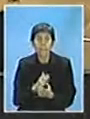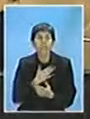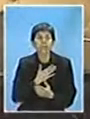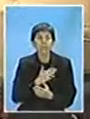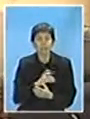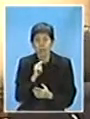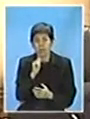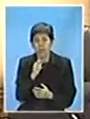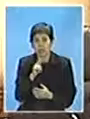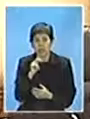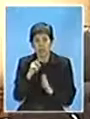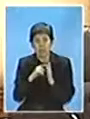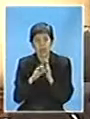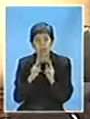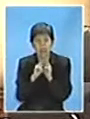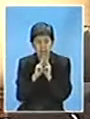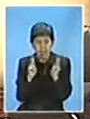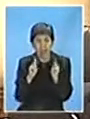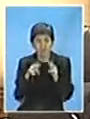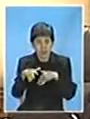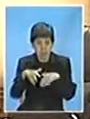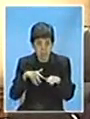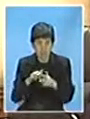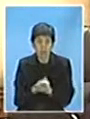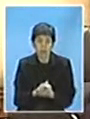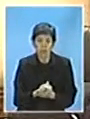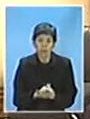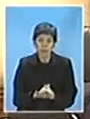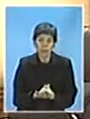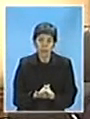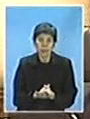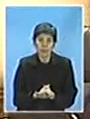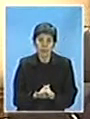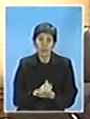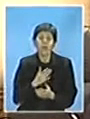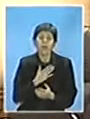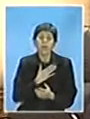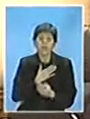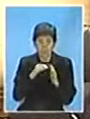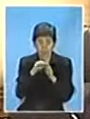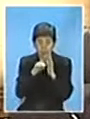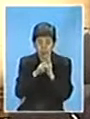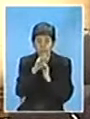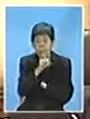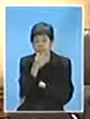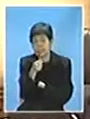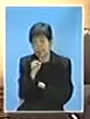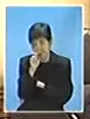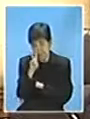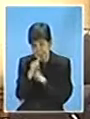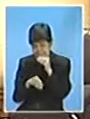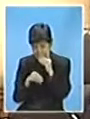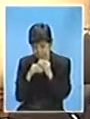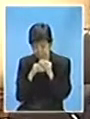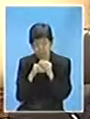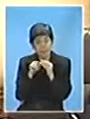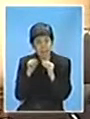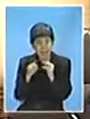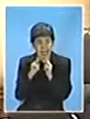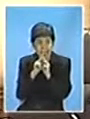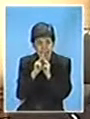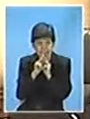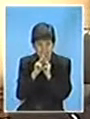เนศบัวแย้มกรรมาธิการภาคประชาชนนะครับประเด็นของร่างมาตรา17ที่ได้มีการเพิ่มข้อความเข้ามาโดยคณะกร